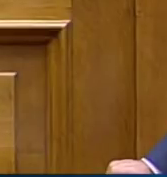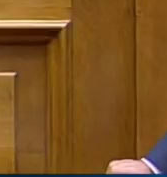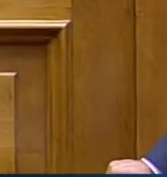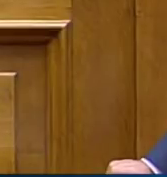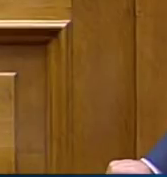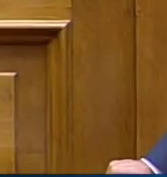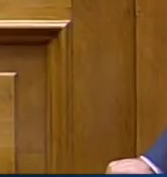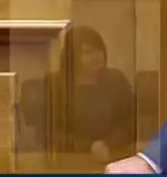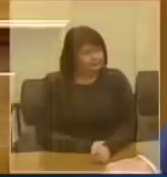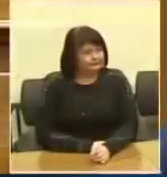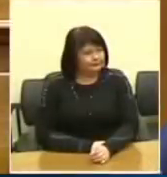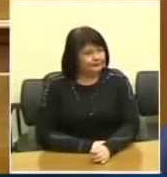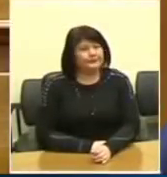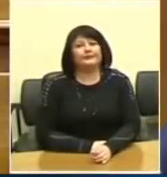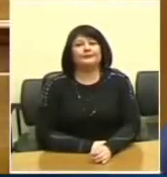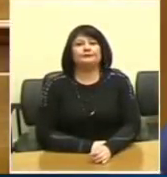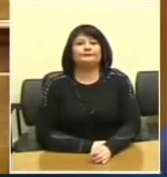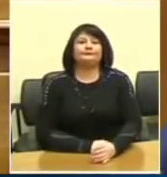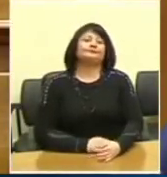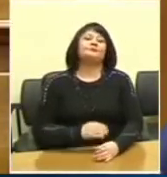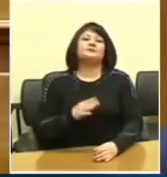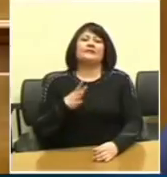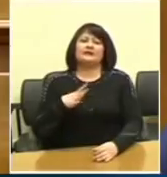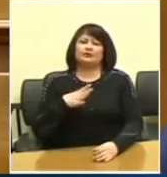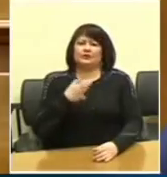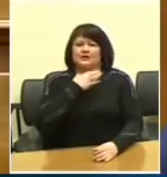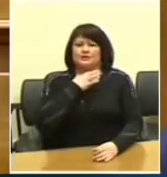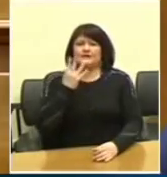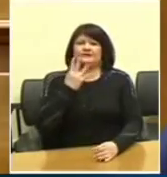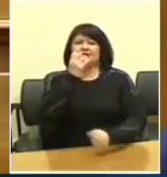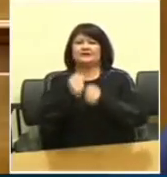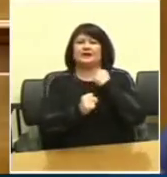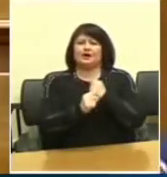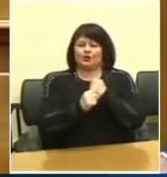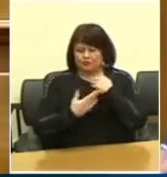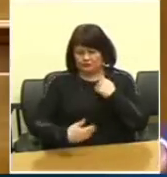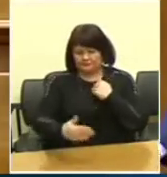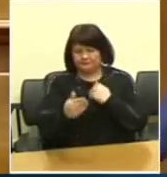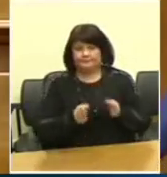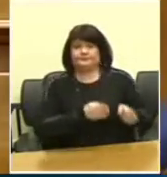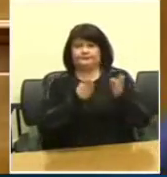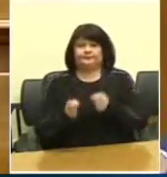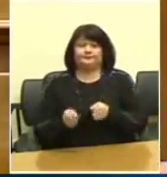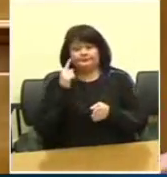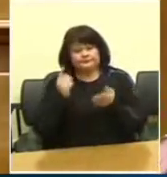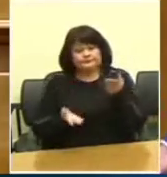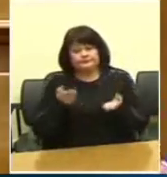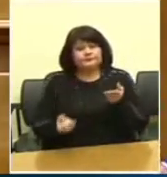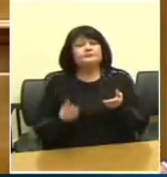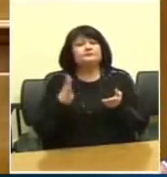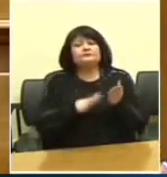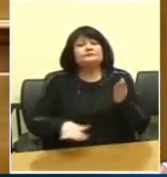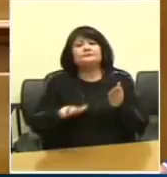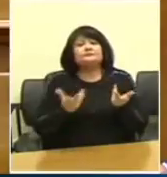κύκλο, έναν πολιτικό κύκλο τετραετίας, και από την άλλη μεριά να εξορροπήσουν αυτή τη νέα συνθήκη όχι μέσω